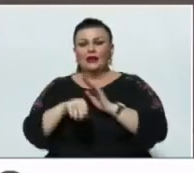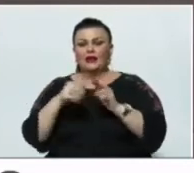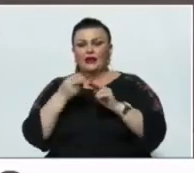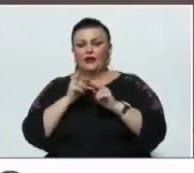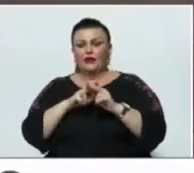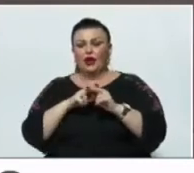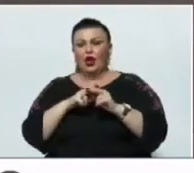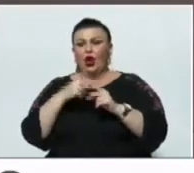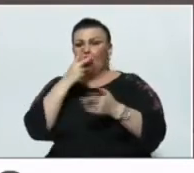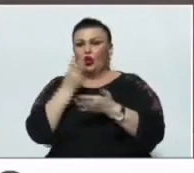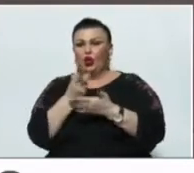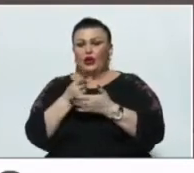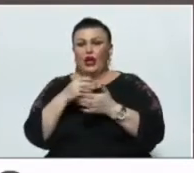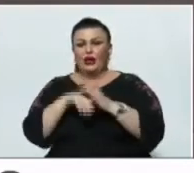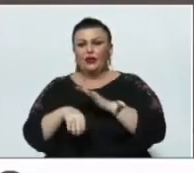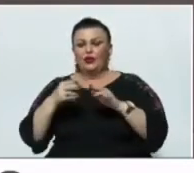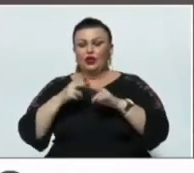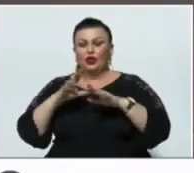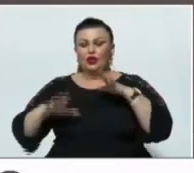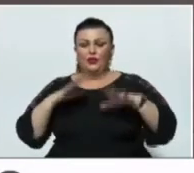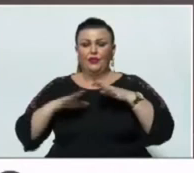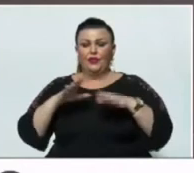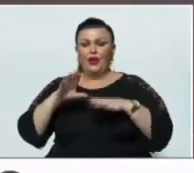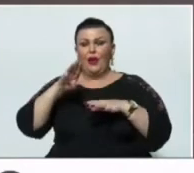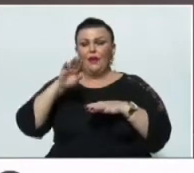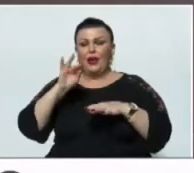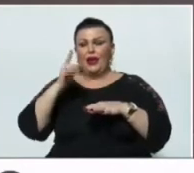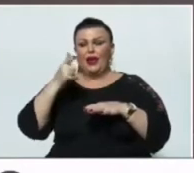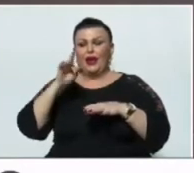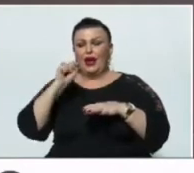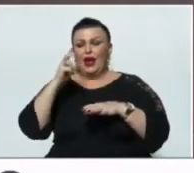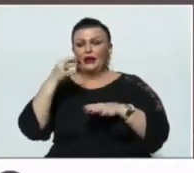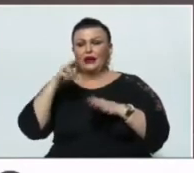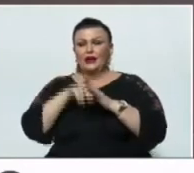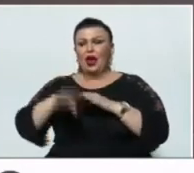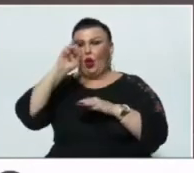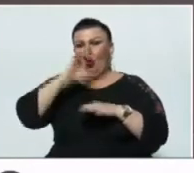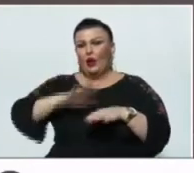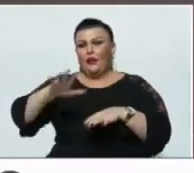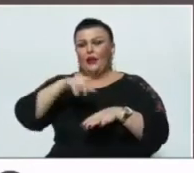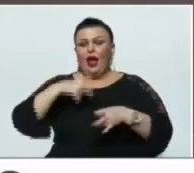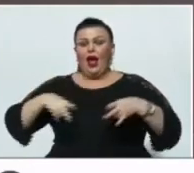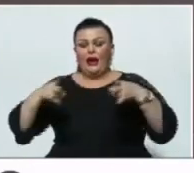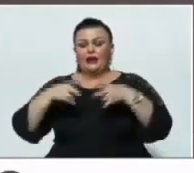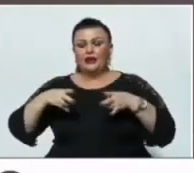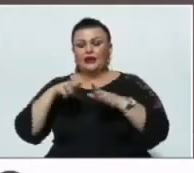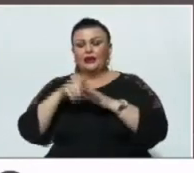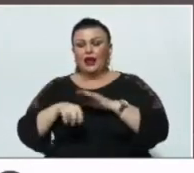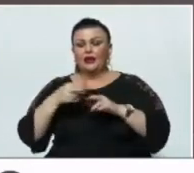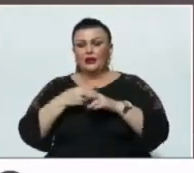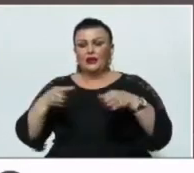xüsusilə miqrasiya könüllərinin fəaliyyətində daha yaxın müşahidə edə bilirik. Bu həm ölkəmizdə həssas kateqoriya